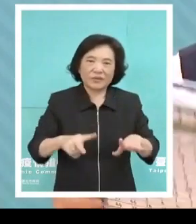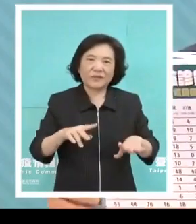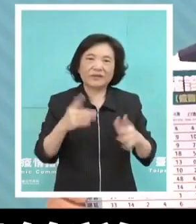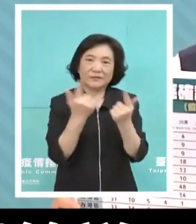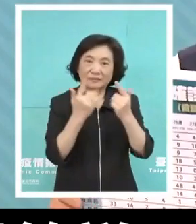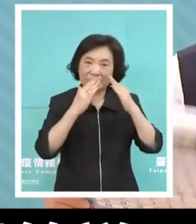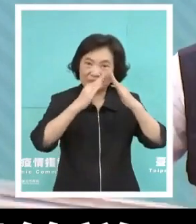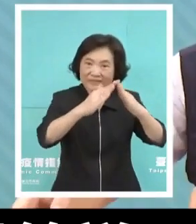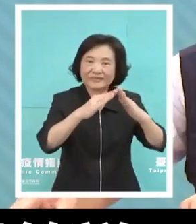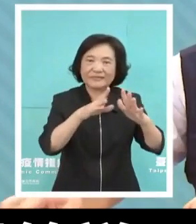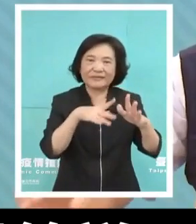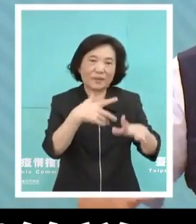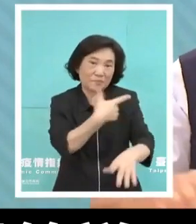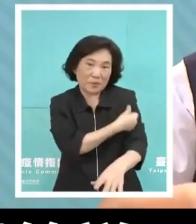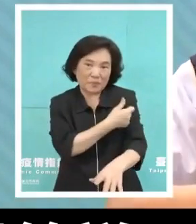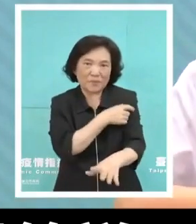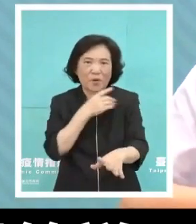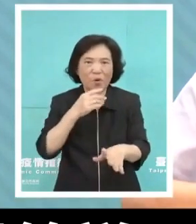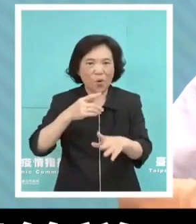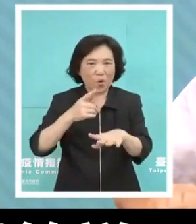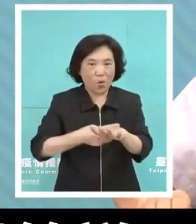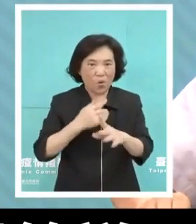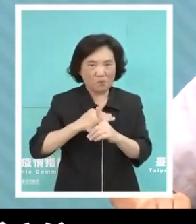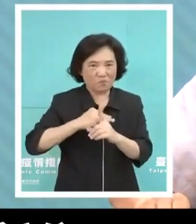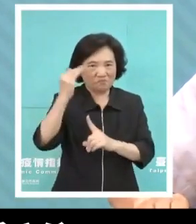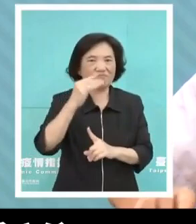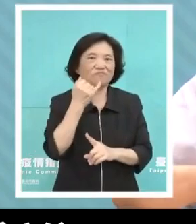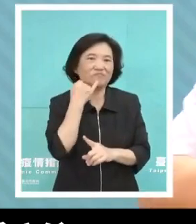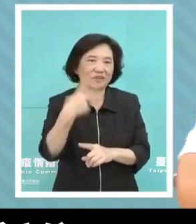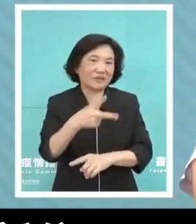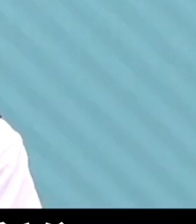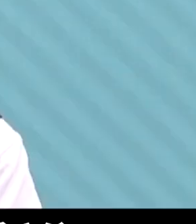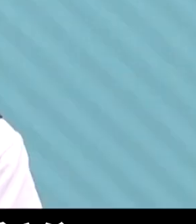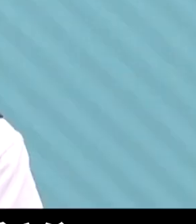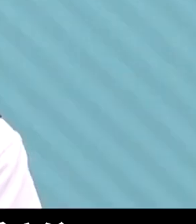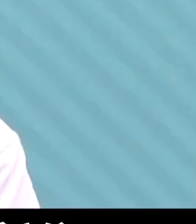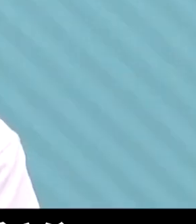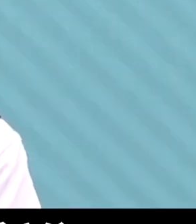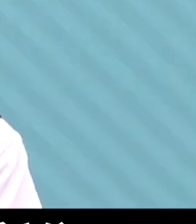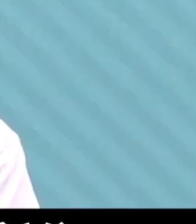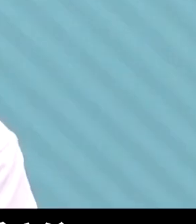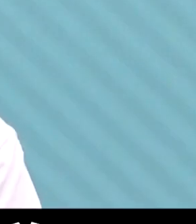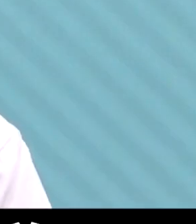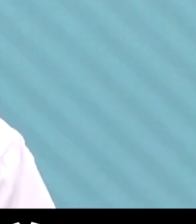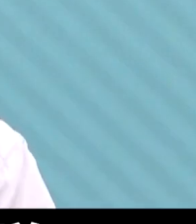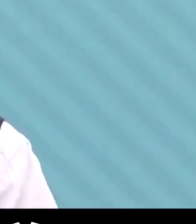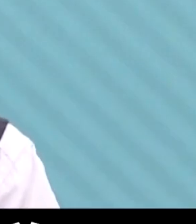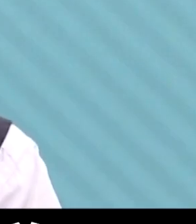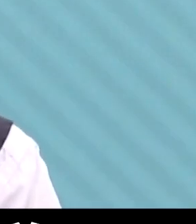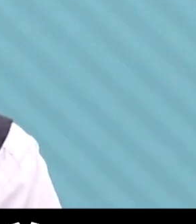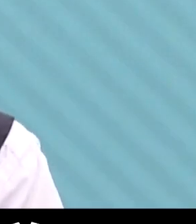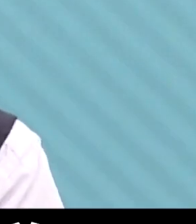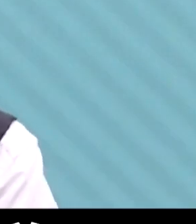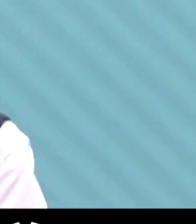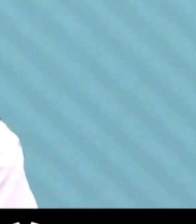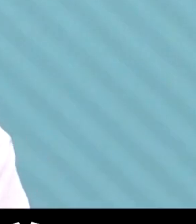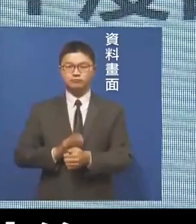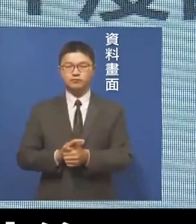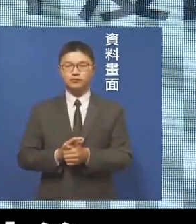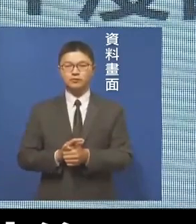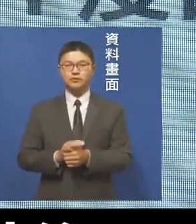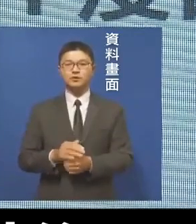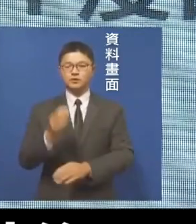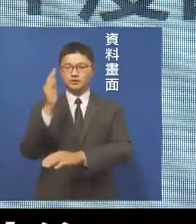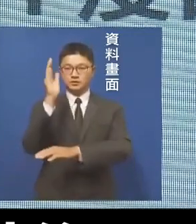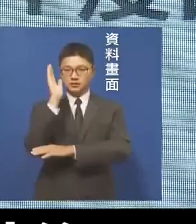验。另外有媒体关注台北市找寻管道自购疫苗，对此柯文哲说，在民间团体确定捐赠